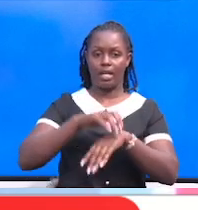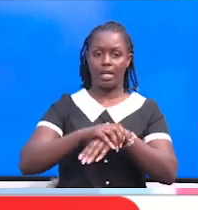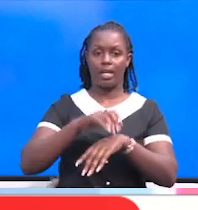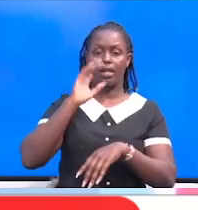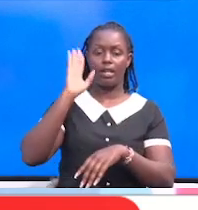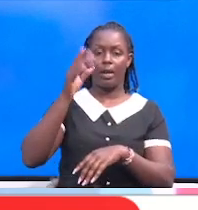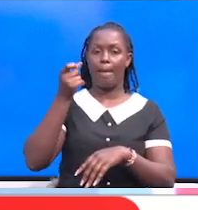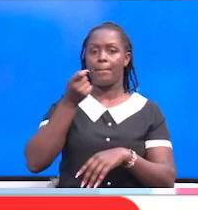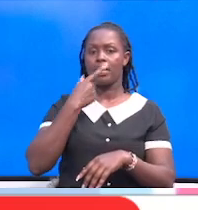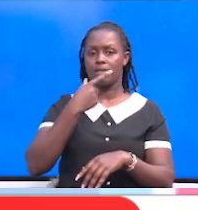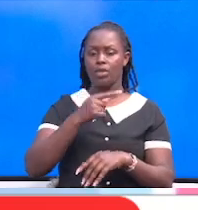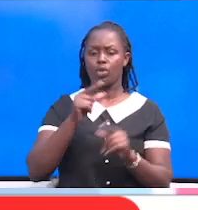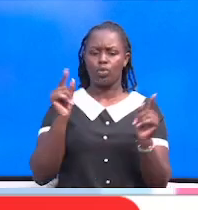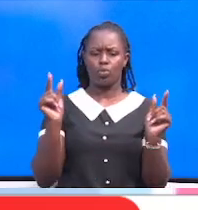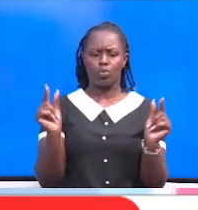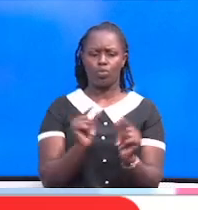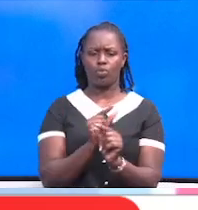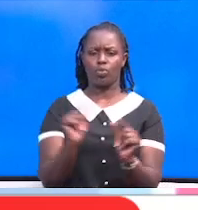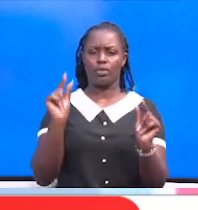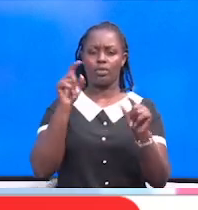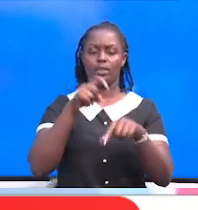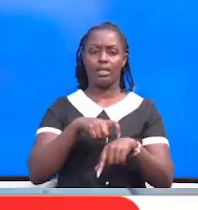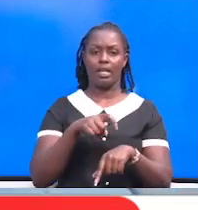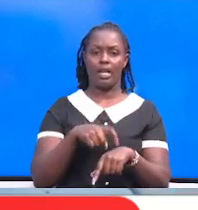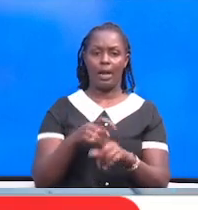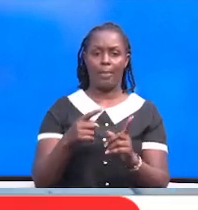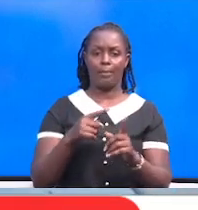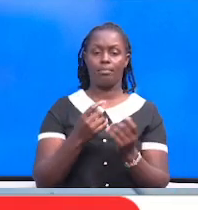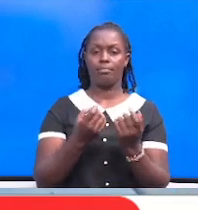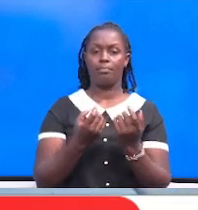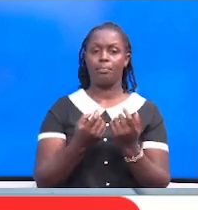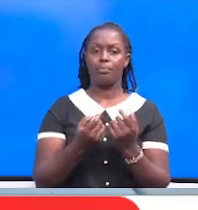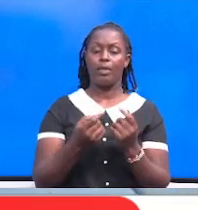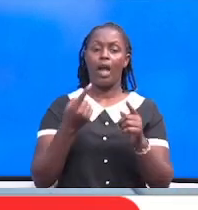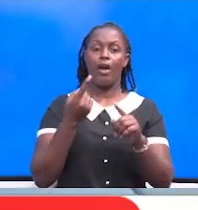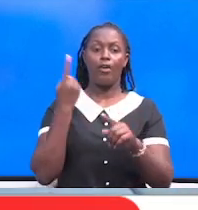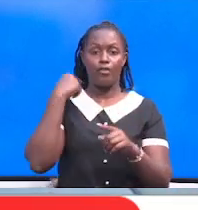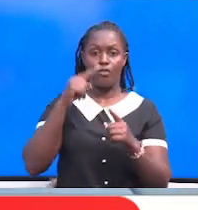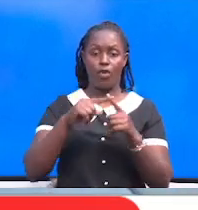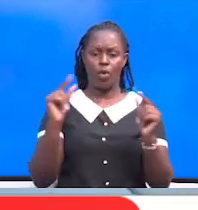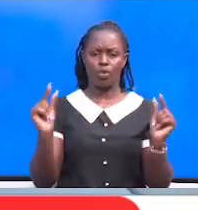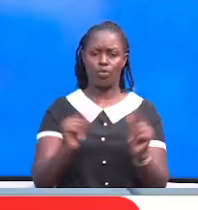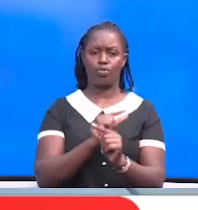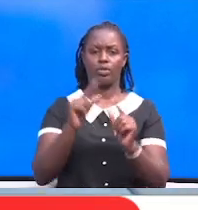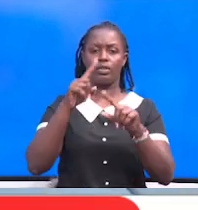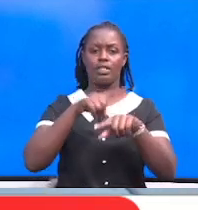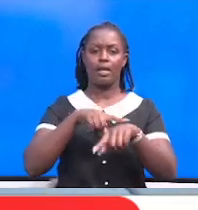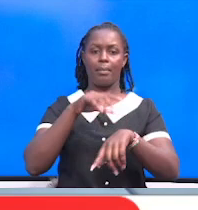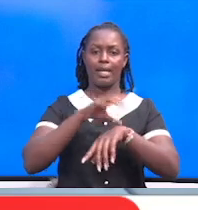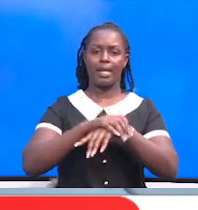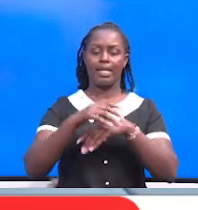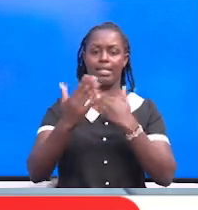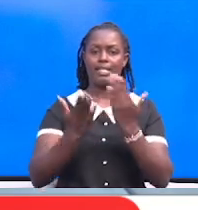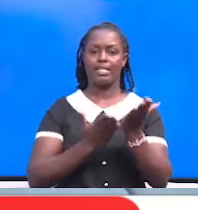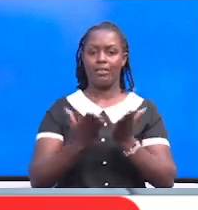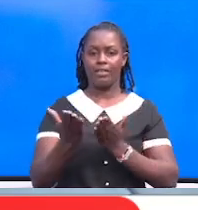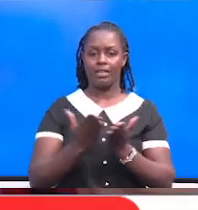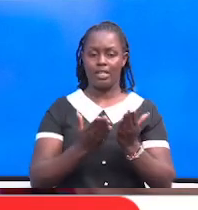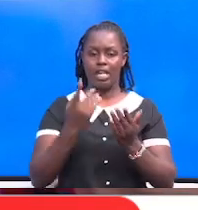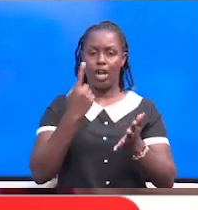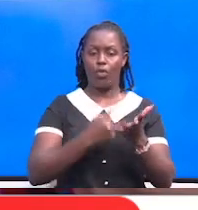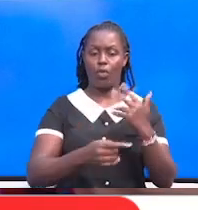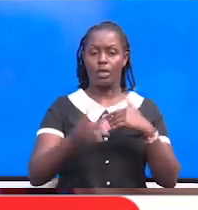dakika machache tu, si masaa mingi. Na katika dakika chache amepata huduma na maagizo ya